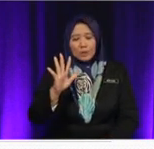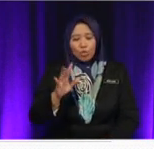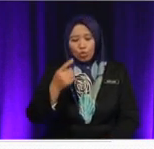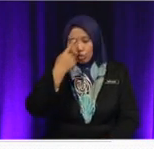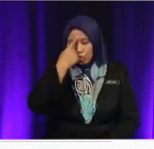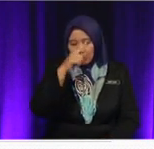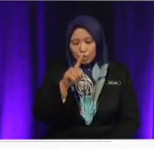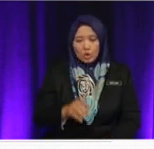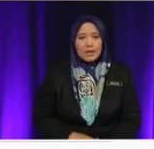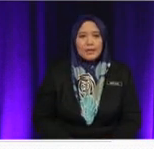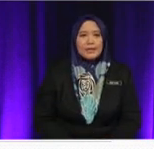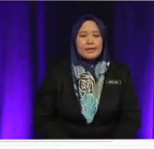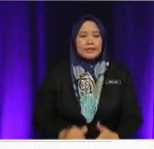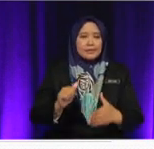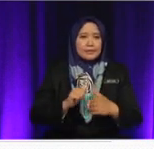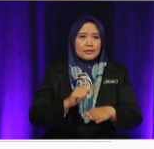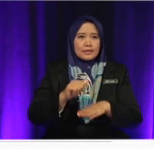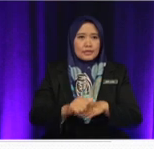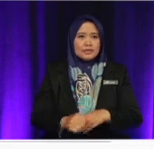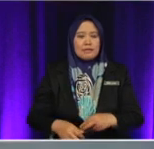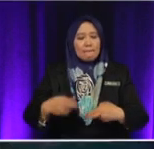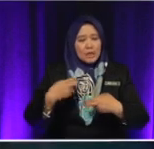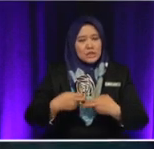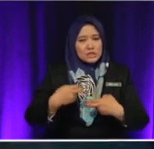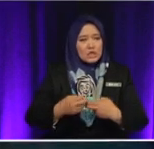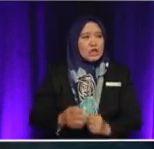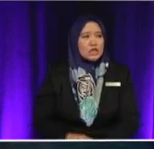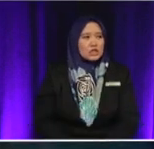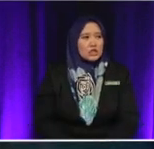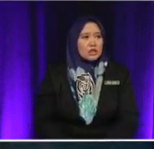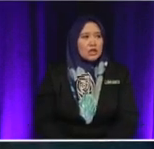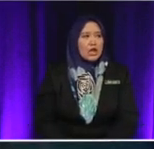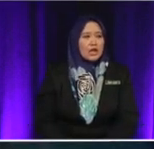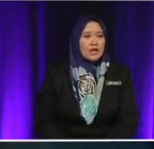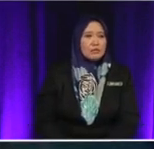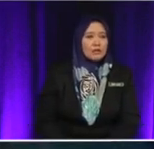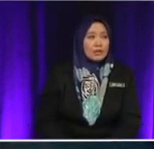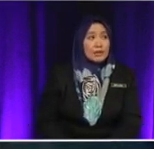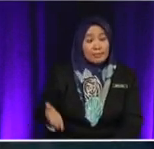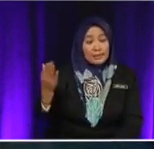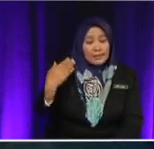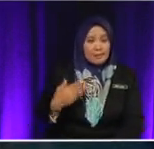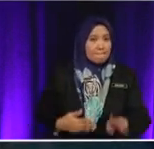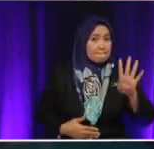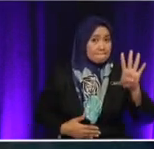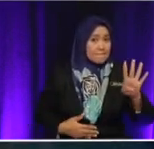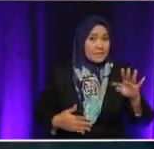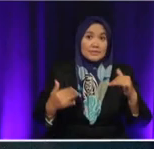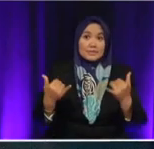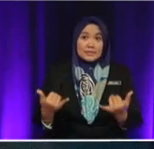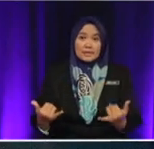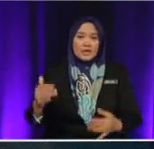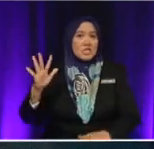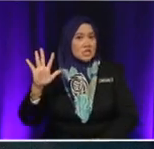kemahiran mengatasi konflik. Irfan ingat, Irfan, tadi ada empat, yang ini ada lima. Ada lima, betul. Okay. Yang pertama tadi KAKI, cikgu. Eh?